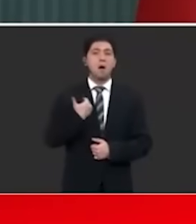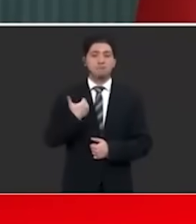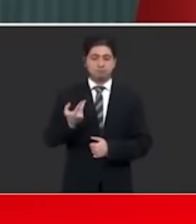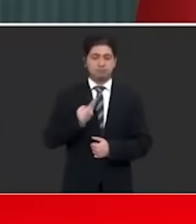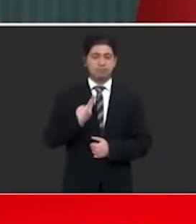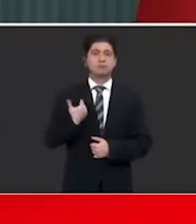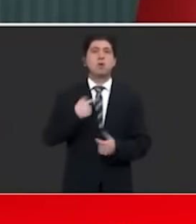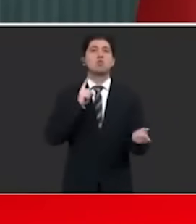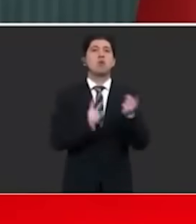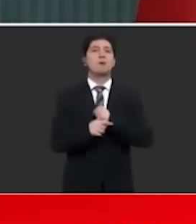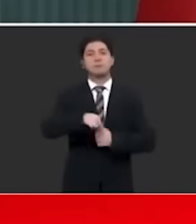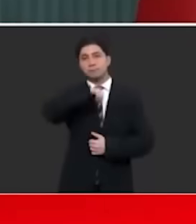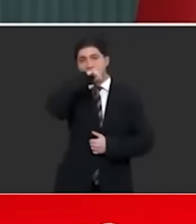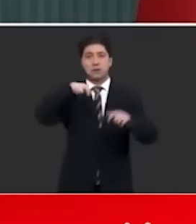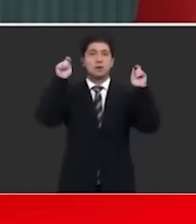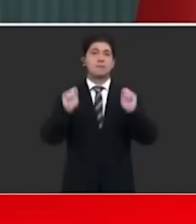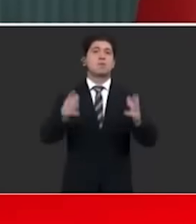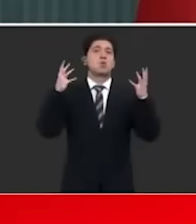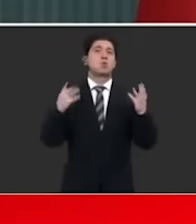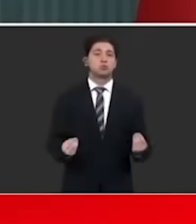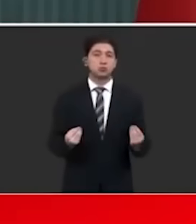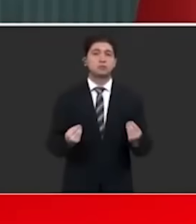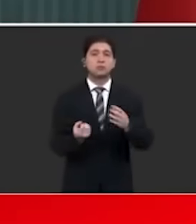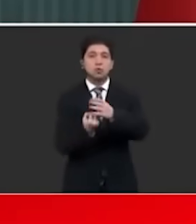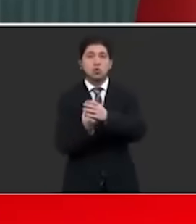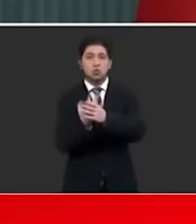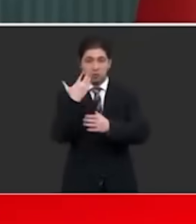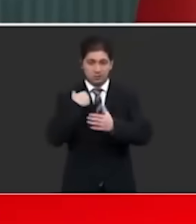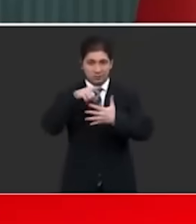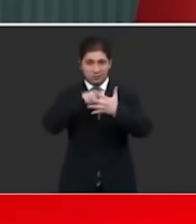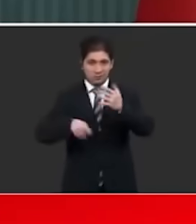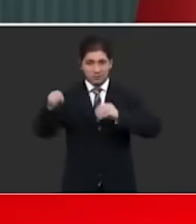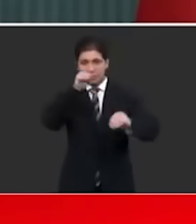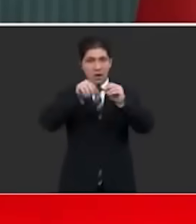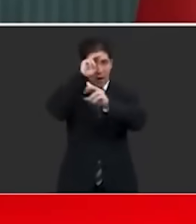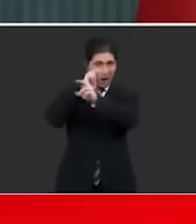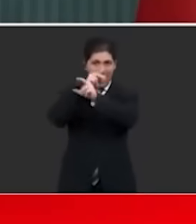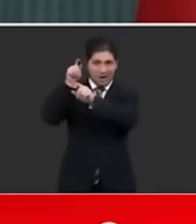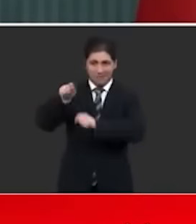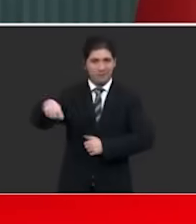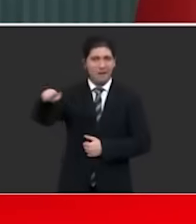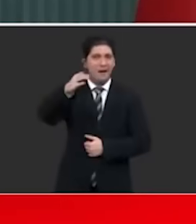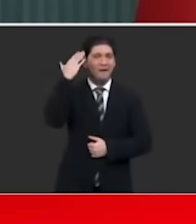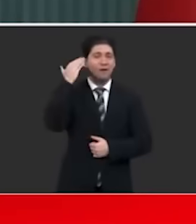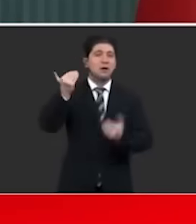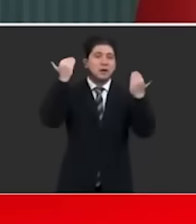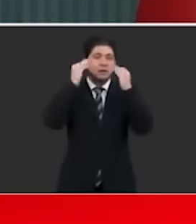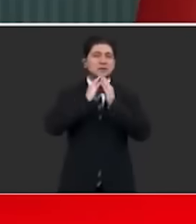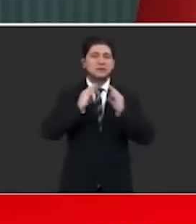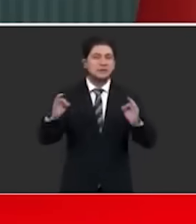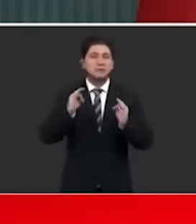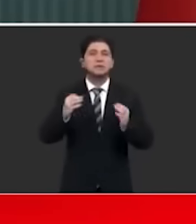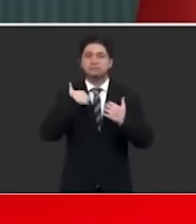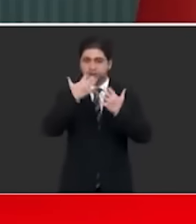dönemimizde kavuşmuştur. Kurucu kadronun hayallerini süsleyen kimsesizlerin kimsesi